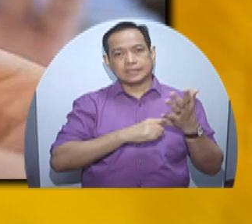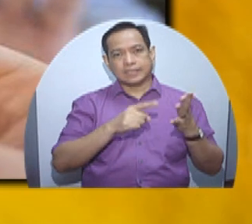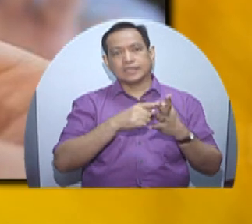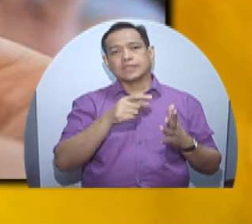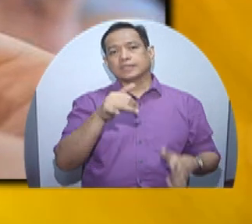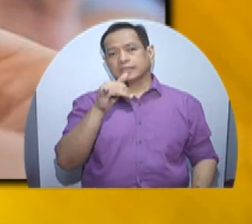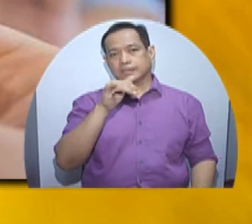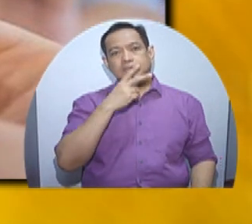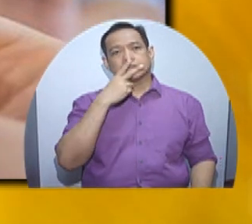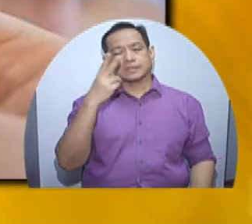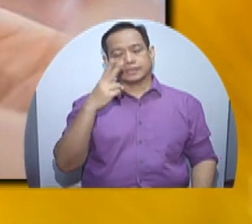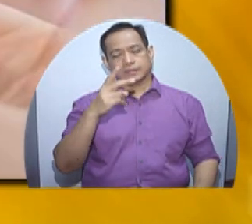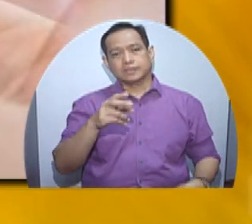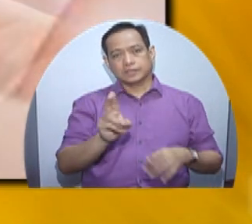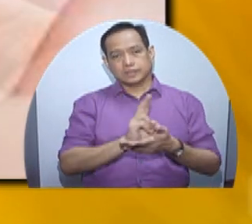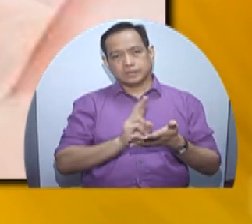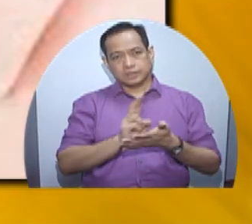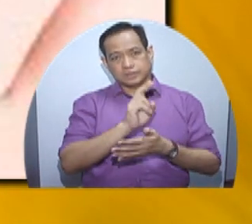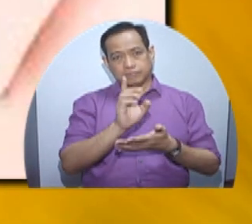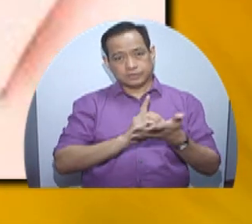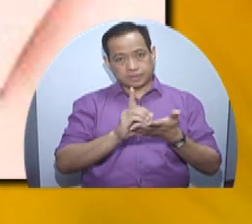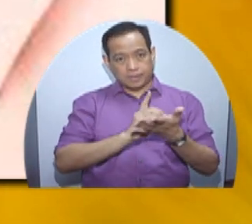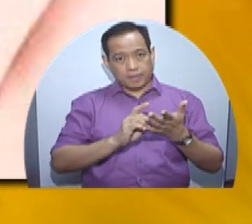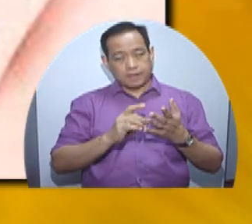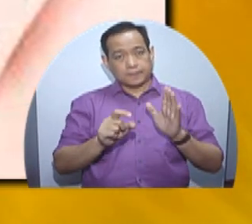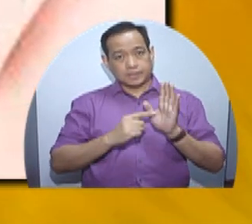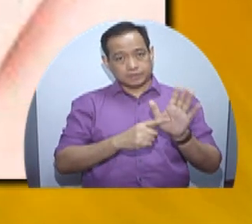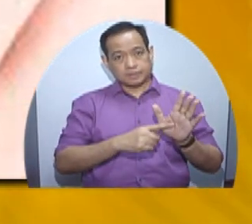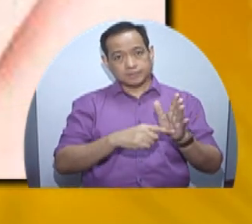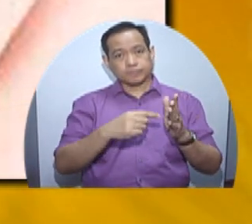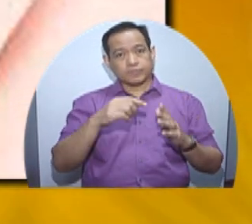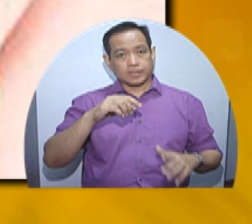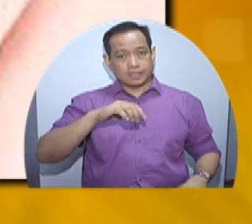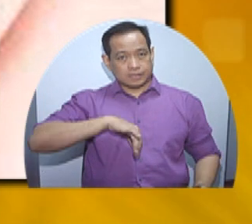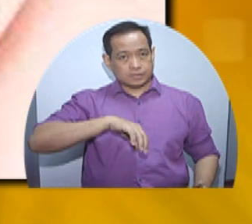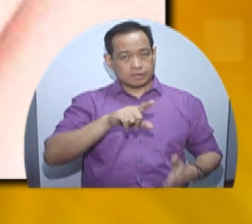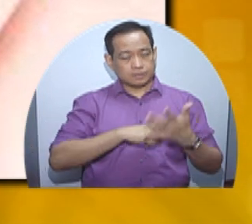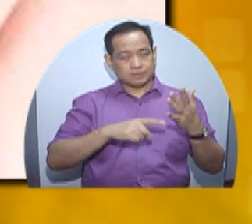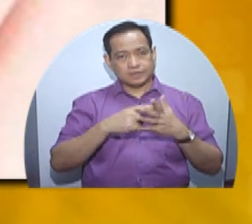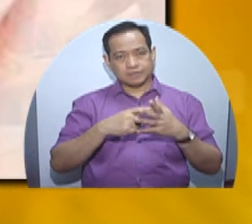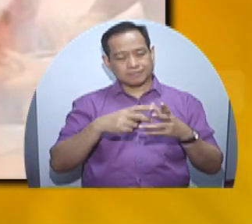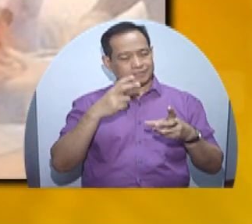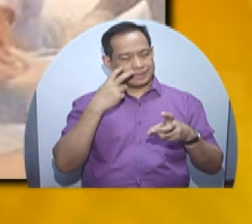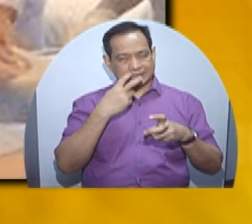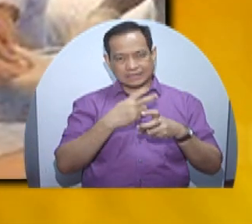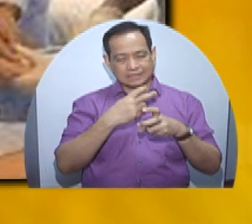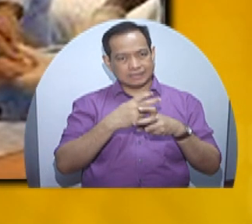at paggamit ng droga. Ilan sa mga sintomas ng stroke ay ang hirap sa